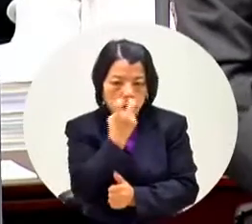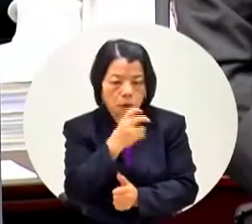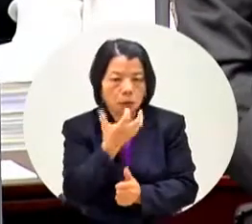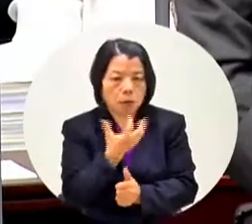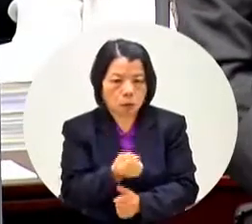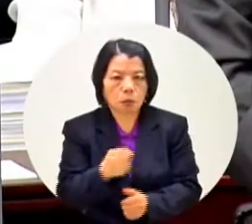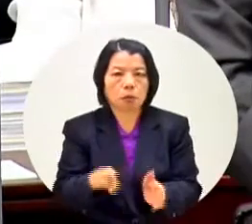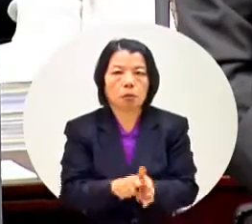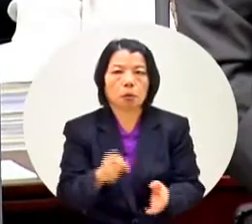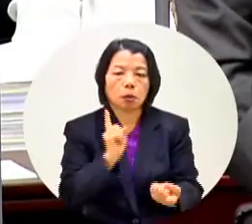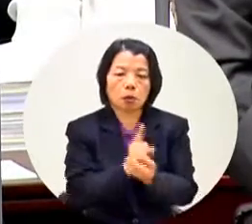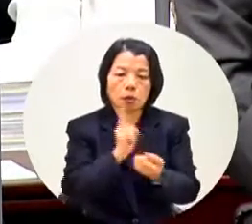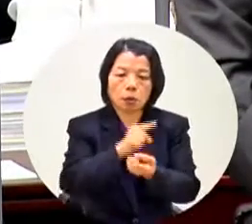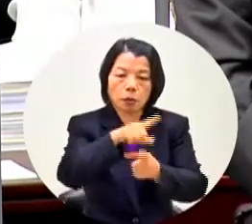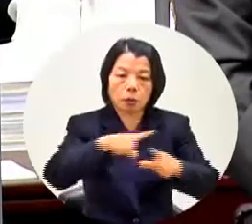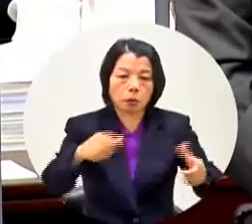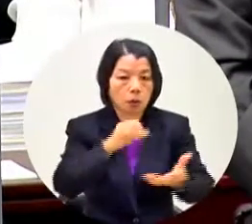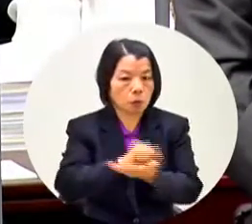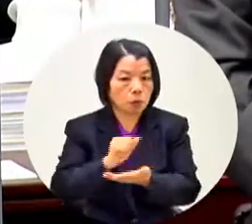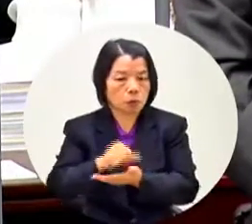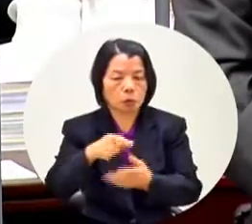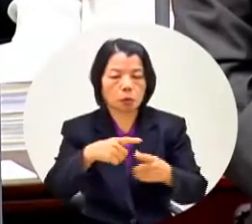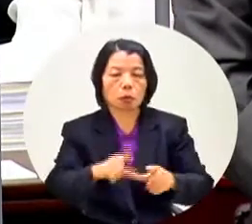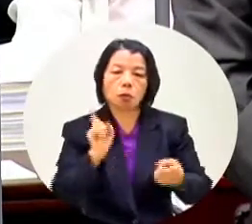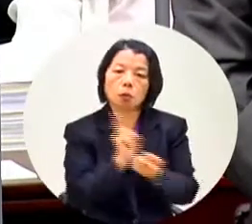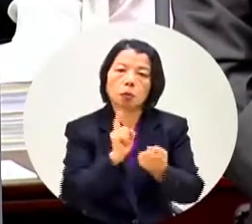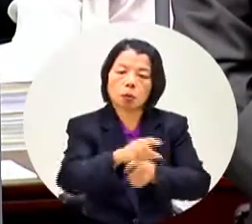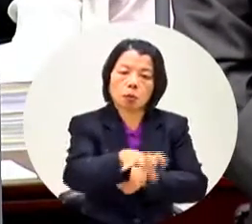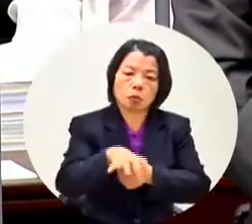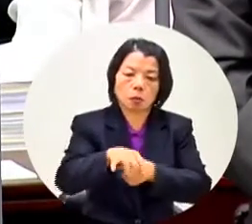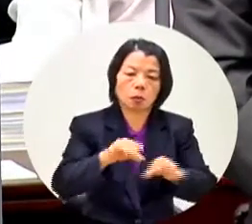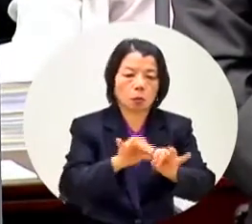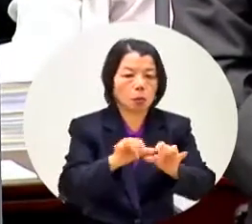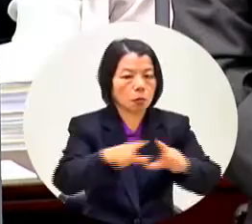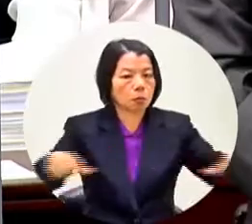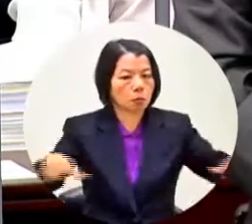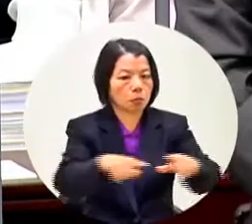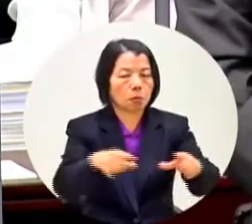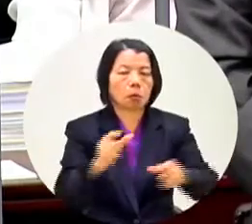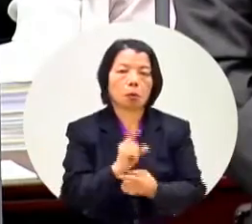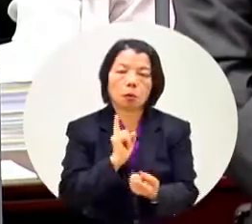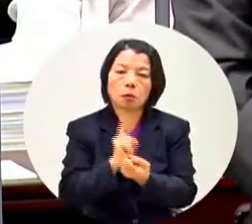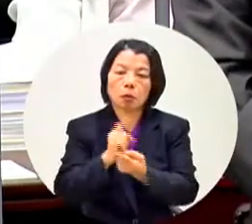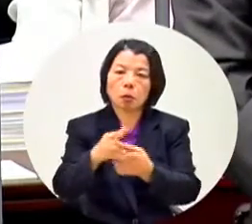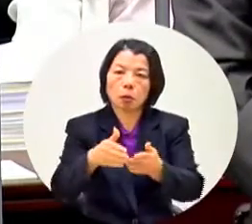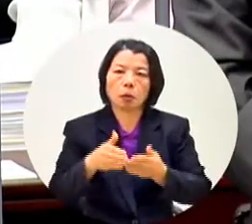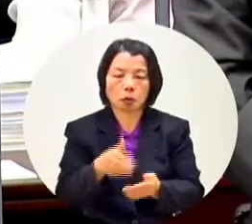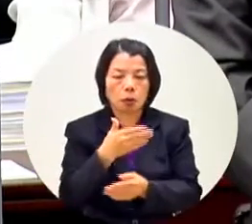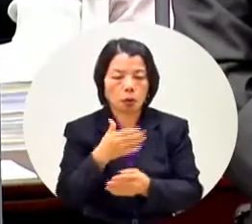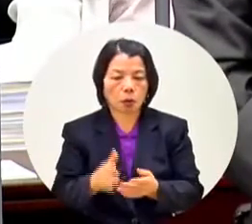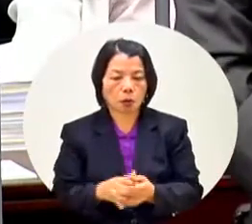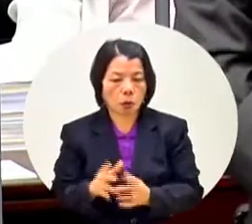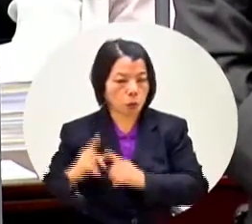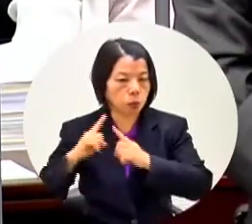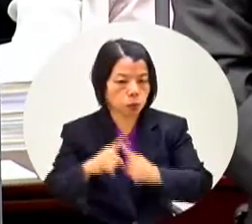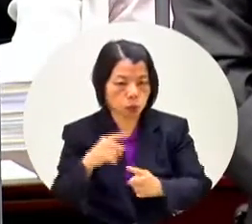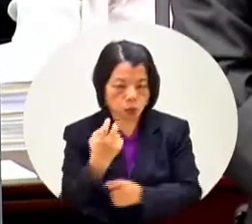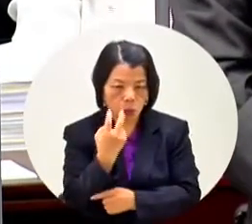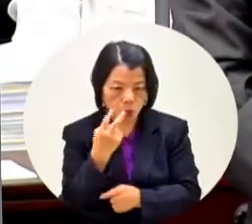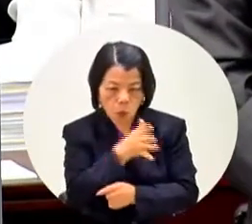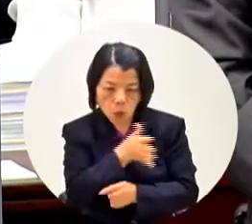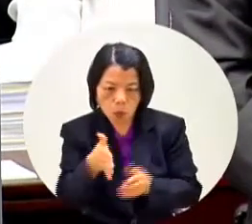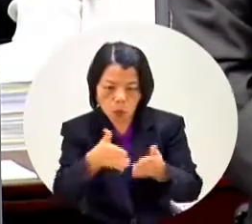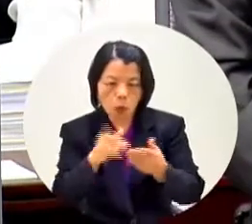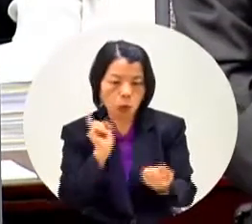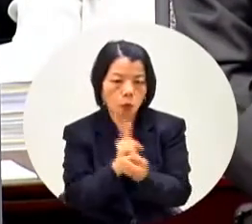进相关上的监控。那我们自己也在开发自己的一套就是大数据，包括就是农作物的耕种的面积，以